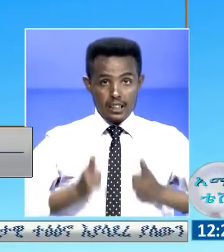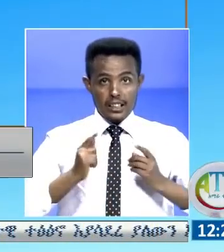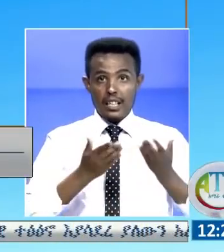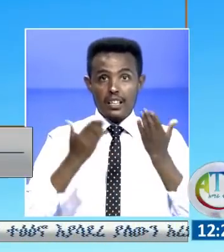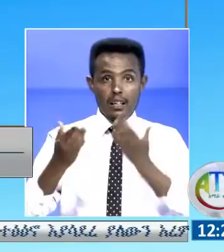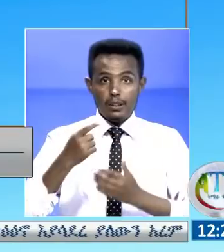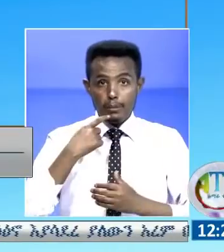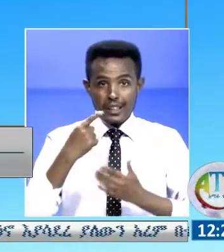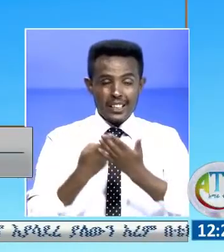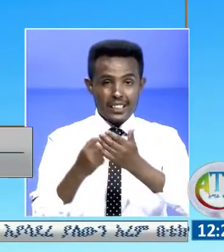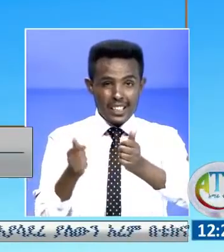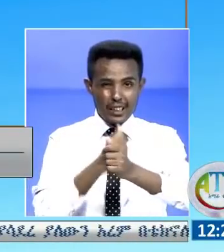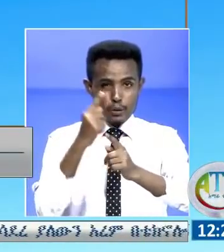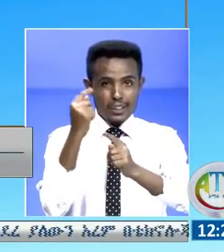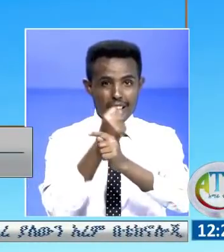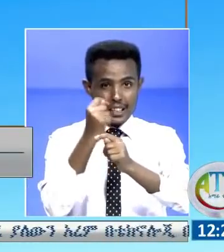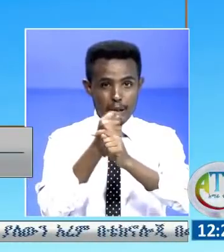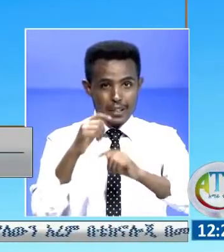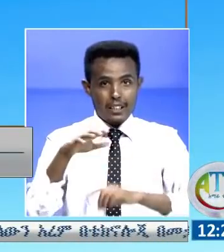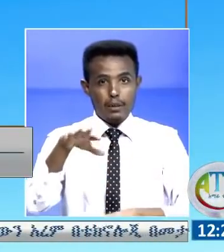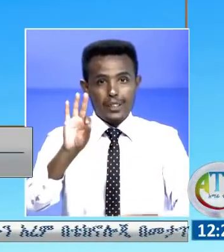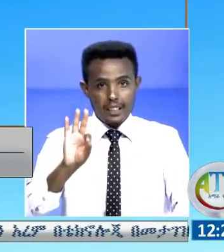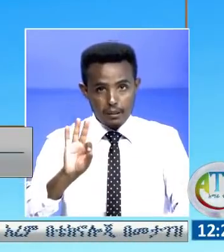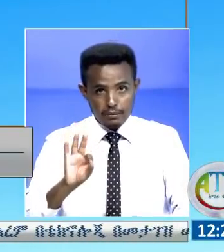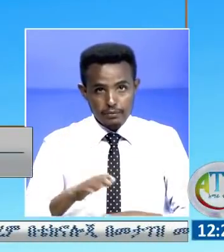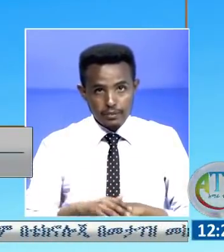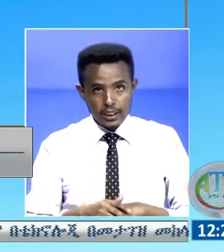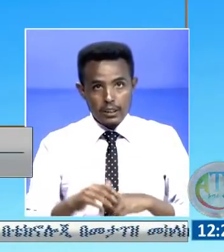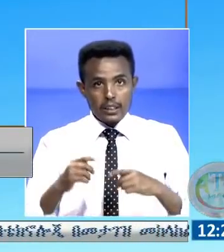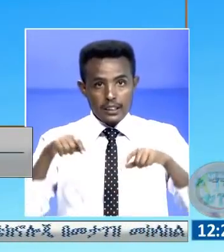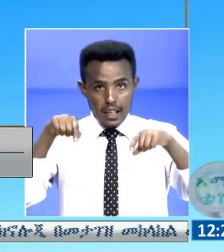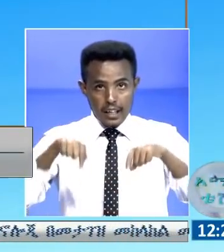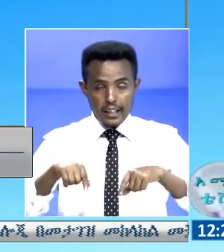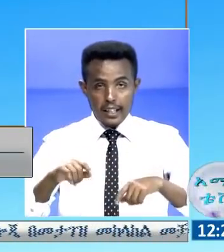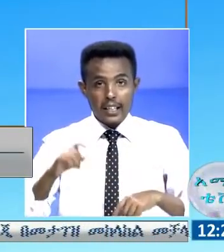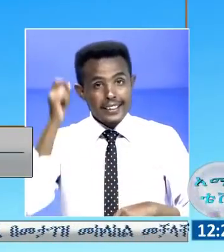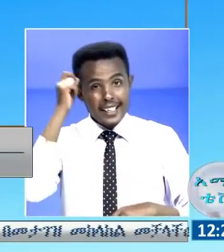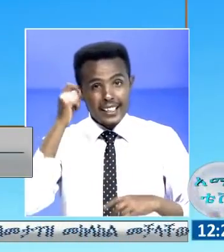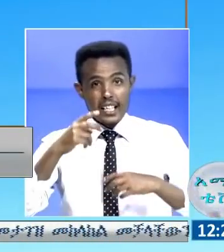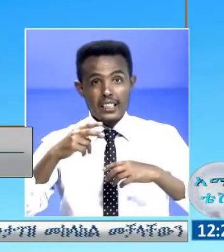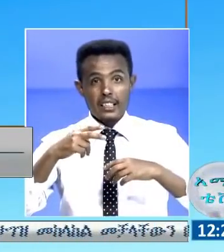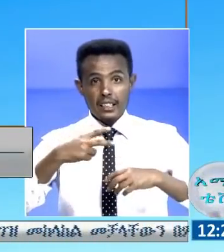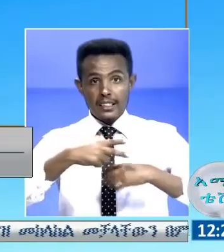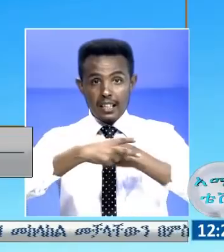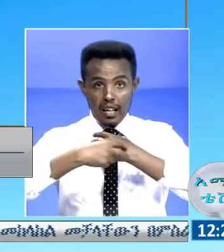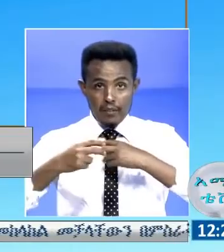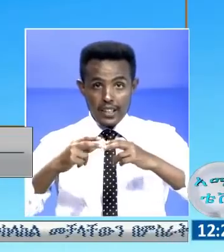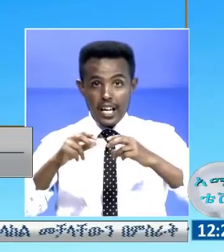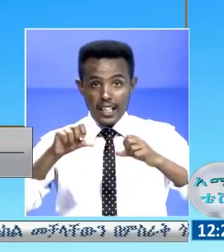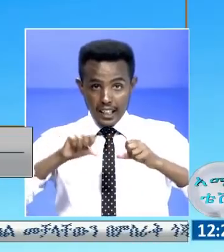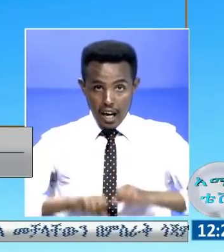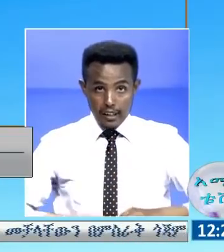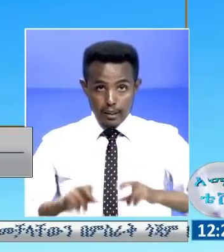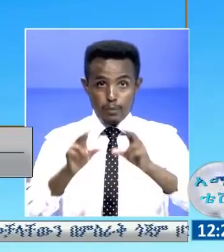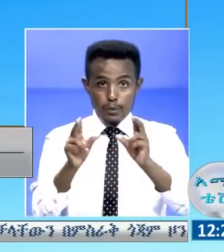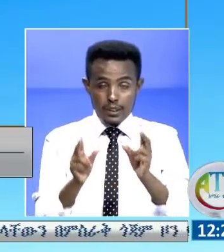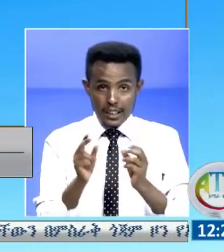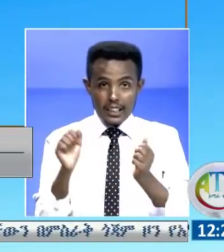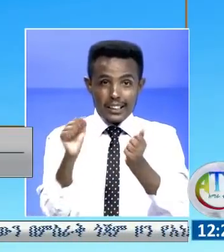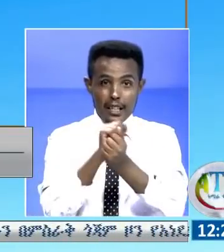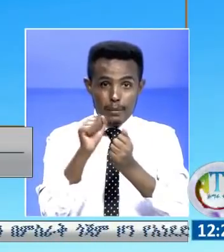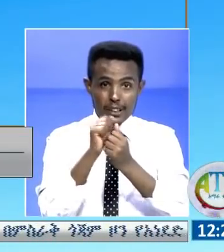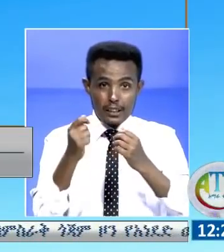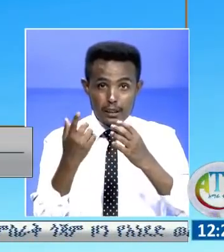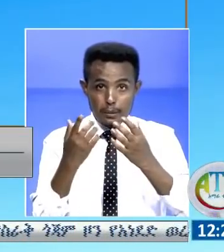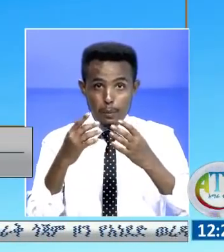መድህን ማለቱን ተከትሎ ይህ እየተተገበረ ነው የሚገኘው። ዛሬ የትህነግ ዘራፊና ከሃዲ ቡድን